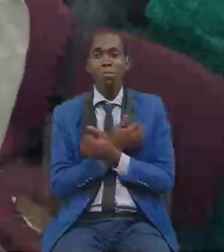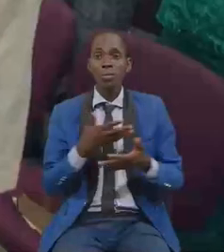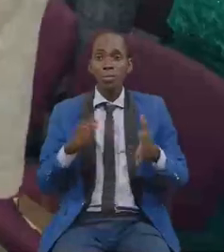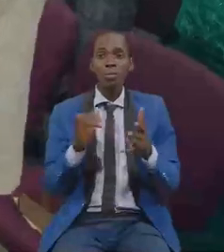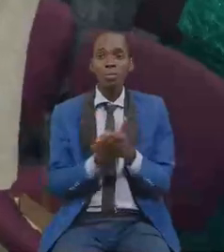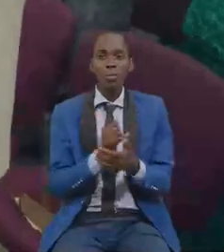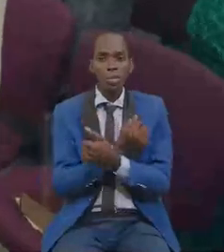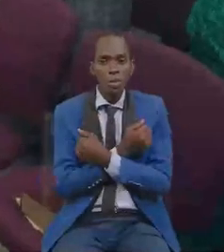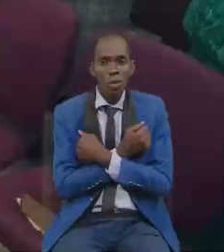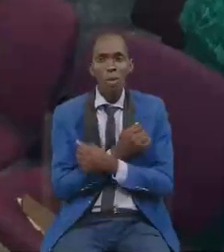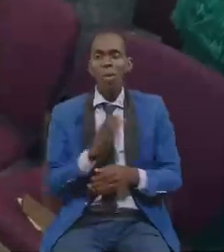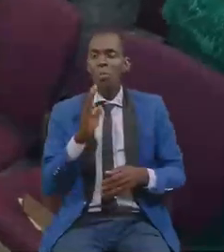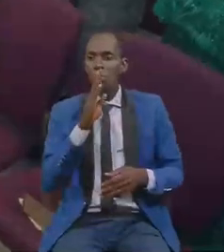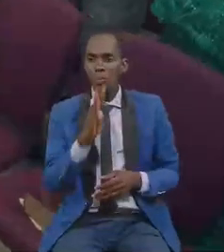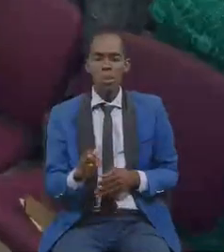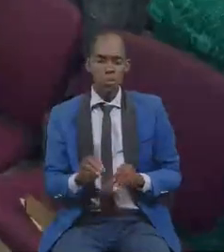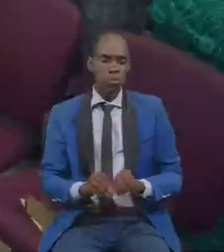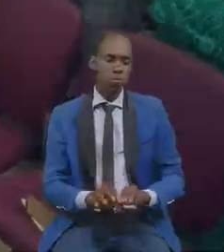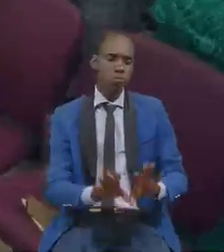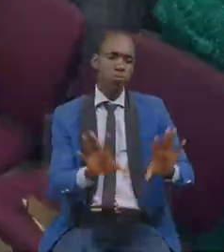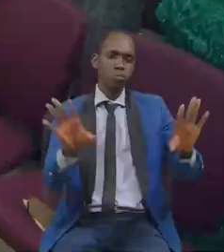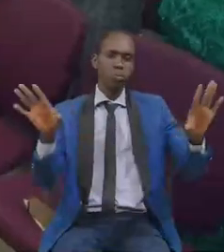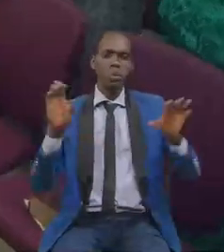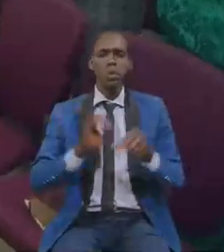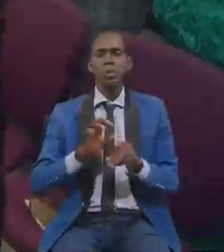répandu dans ton cœur. Rappelez-vous,